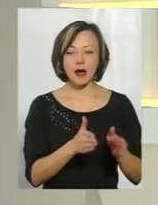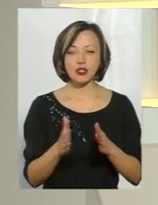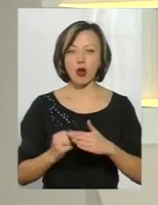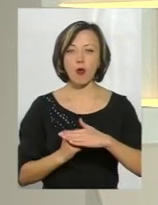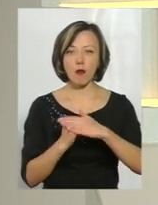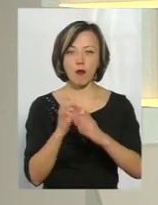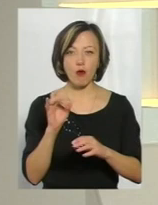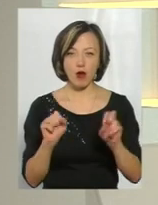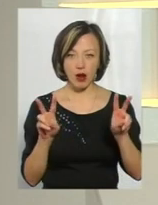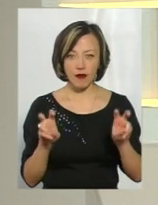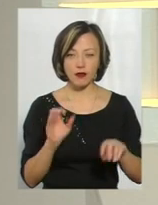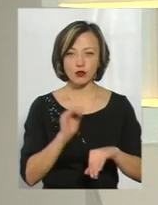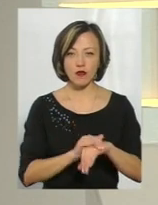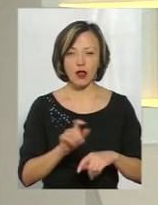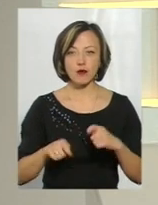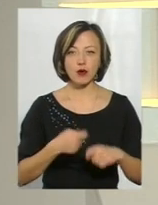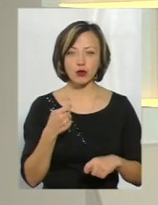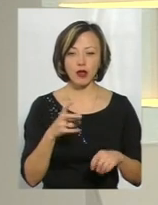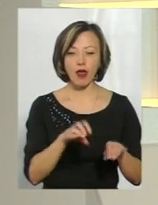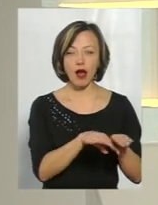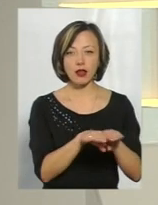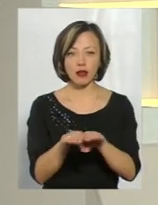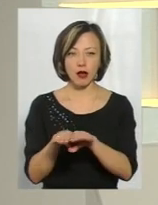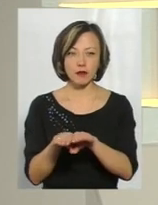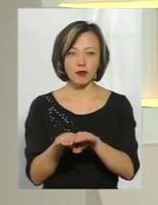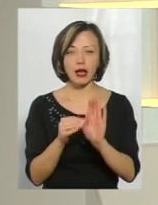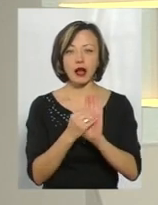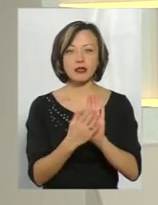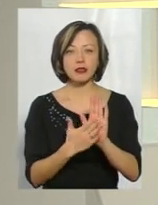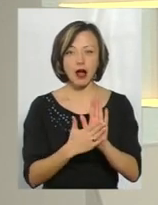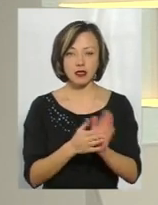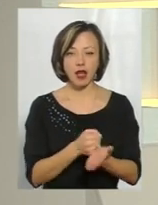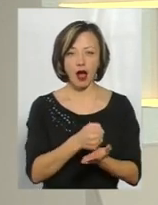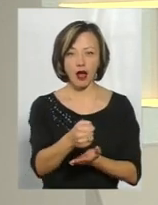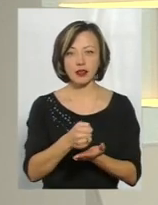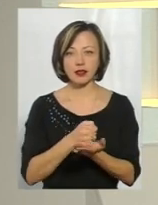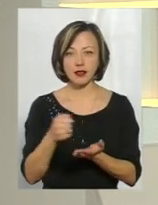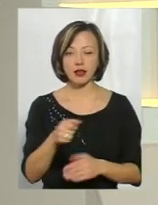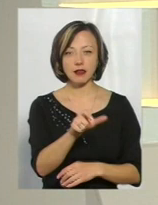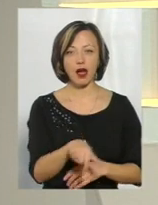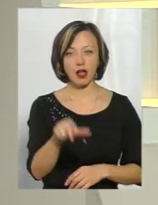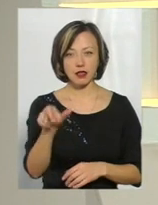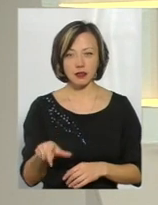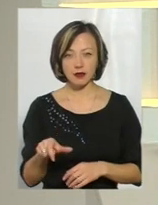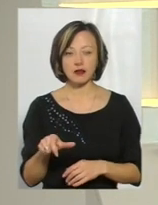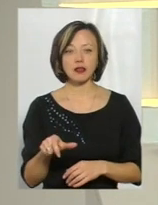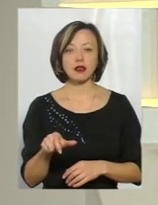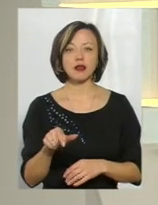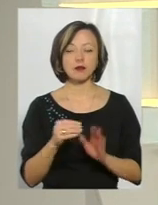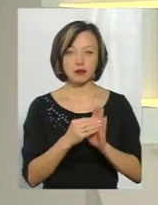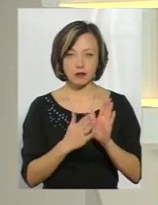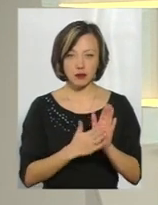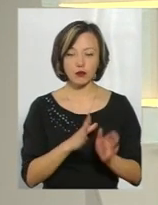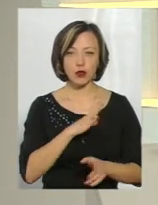вже фіксувала порушення на етапі реєстрації кандидатів. Зазначали і